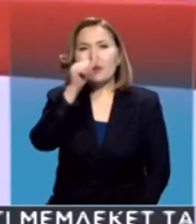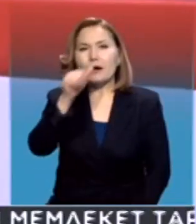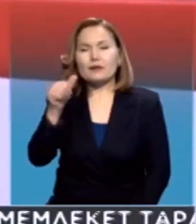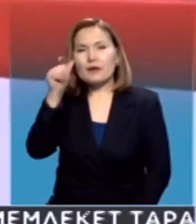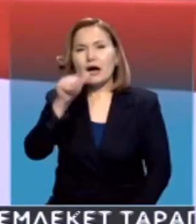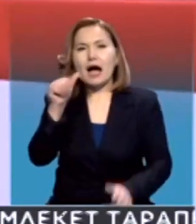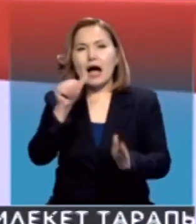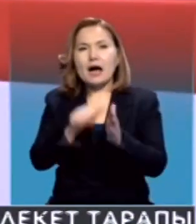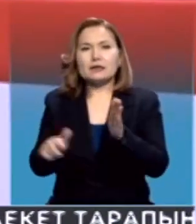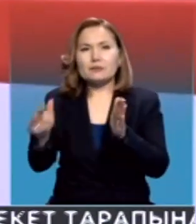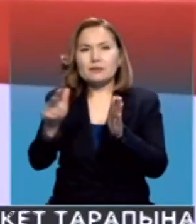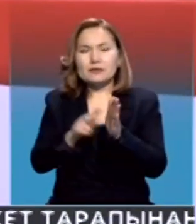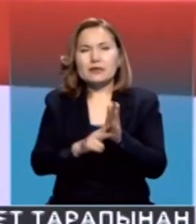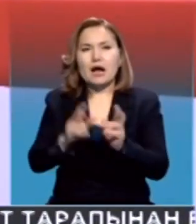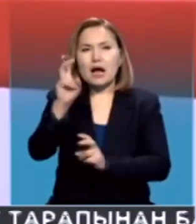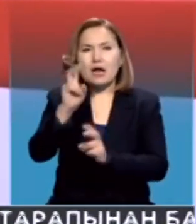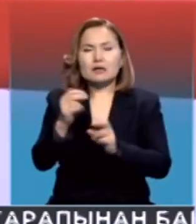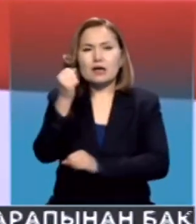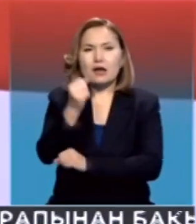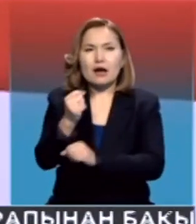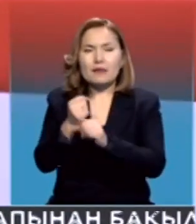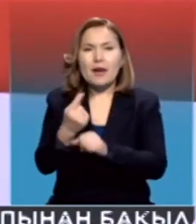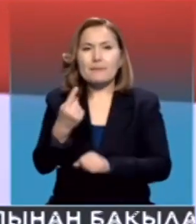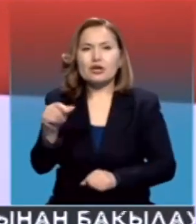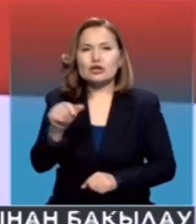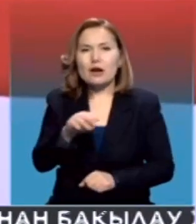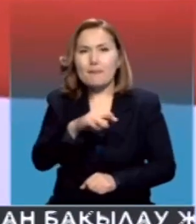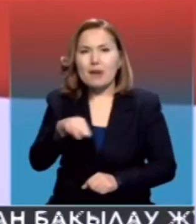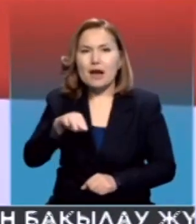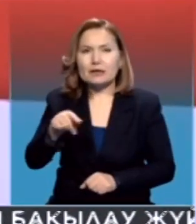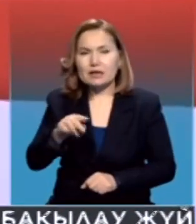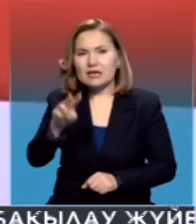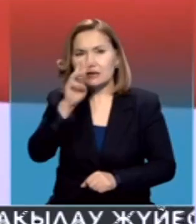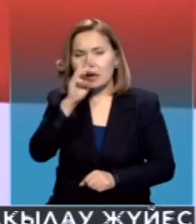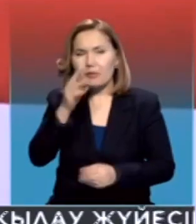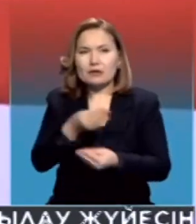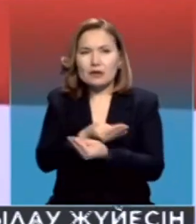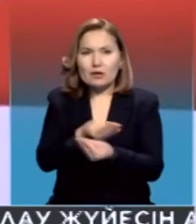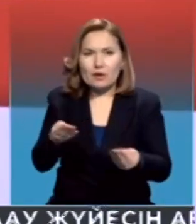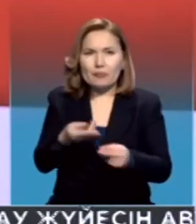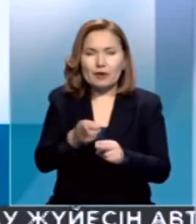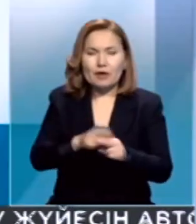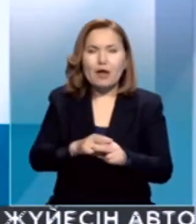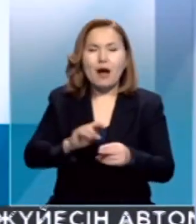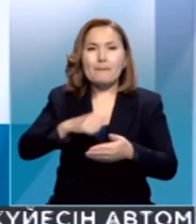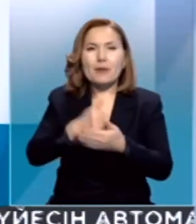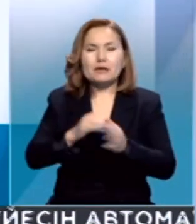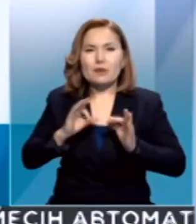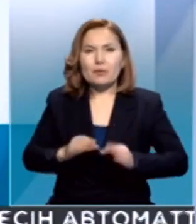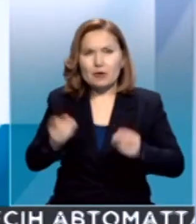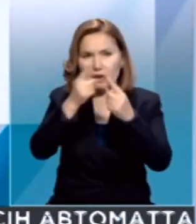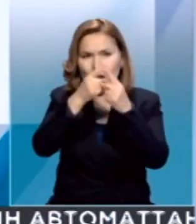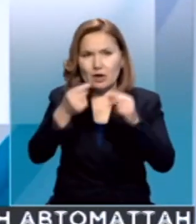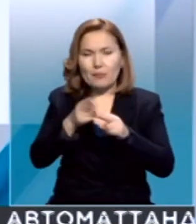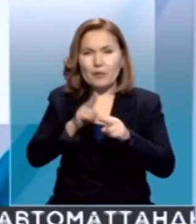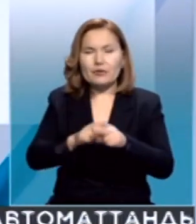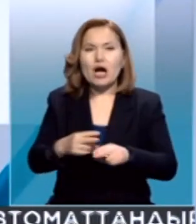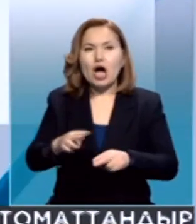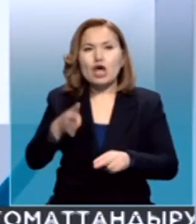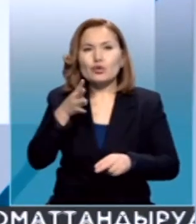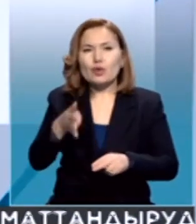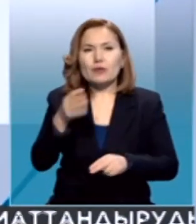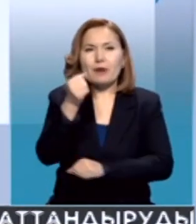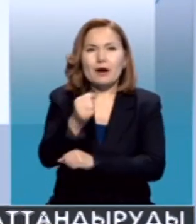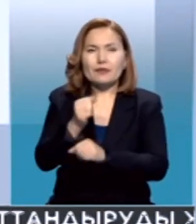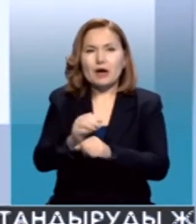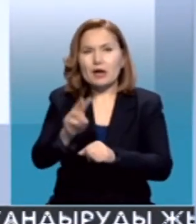Былтыр 68 кәсіпорын жұмысшыларға 1,5 миллиард теңге қарызын өтеді. Бұл туралы бас прокуратура хабарлады. Құзырлы мекеменің мәліметінше 4000